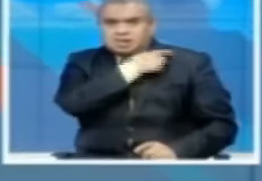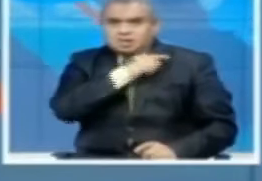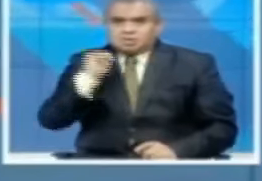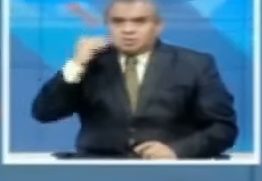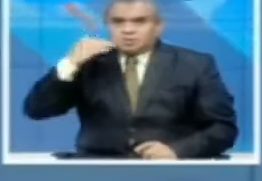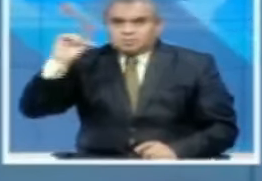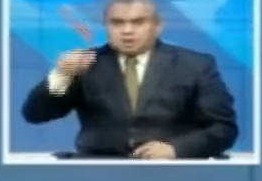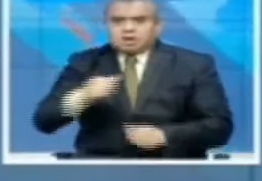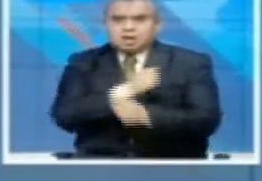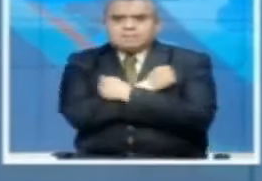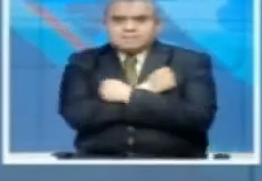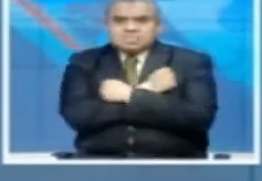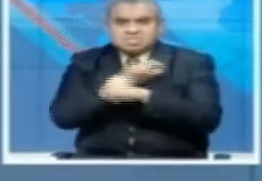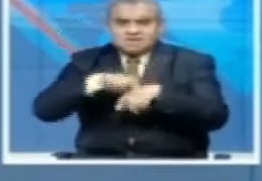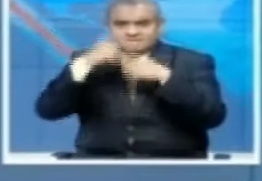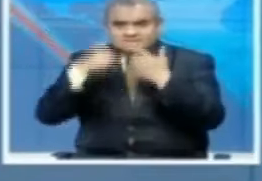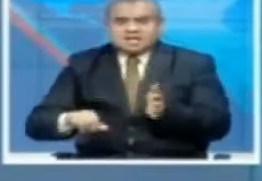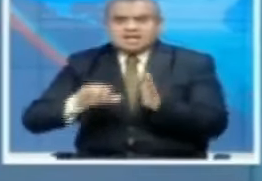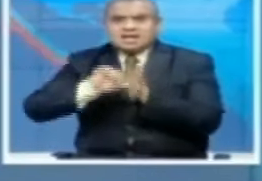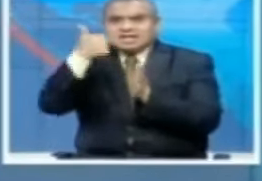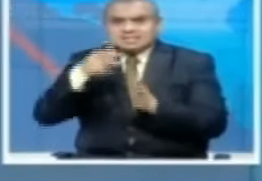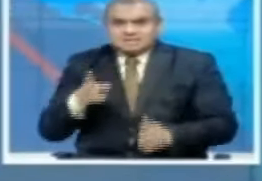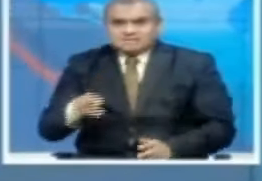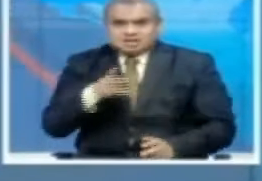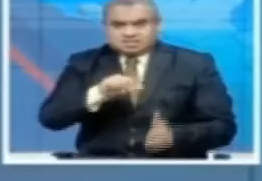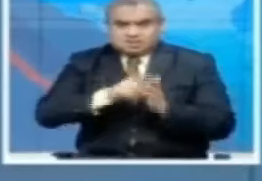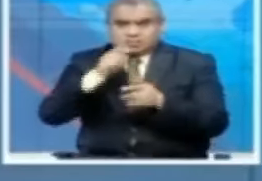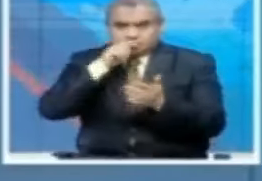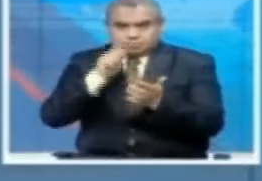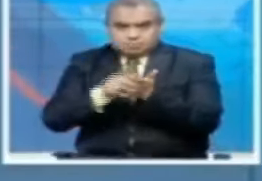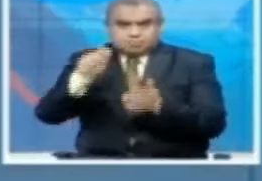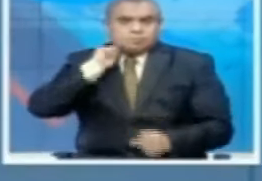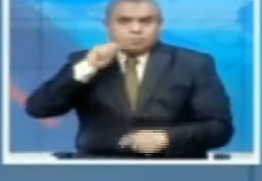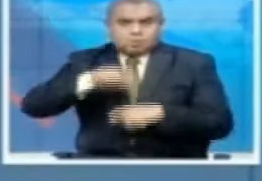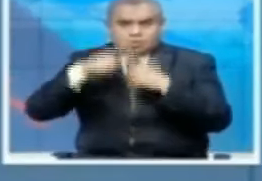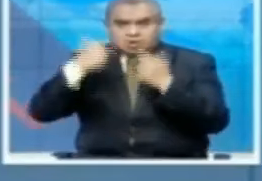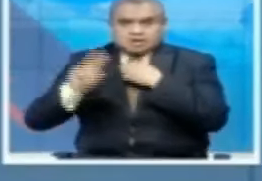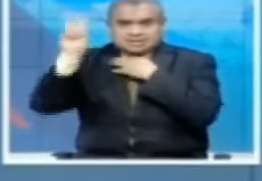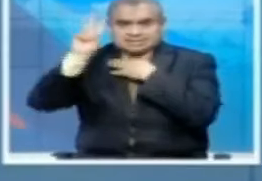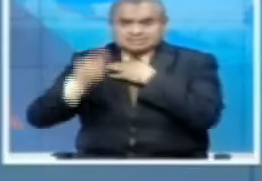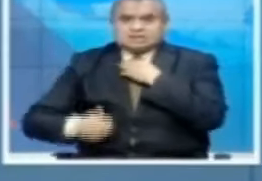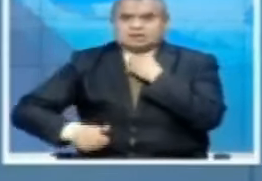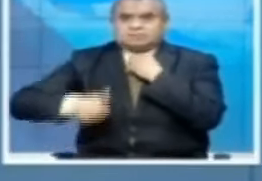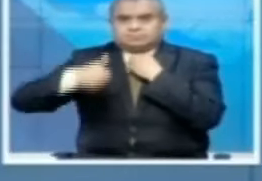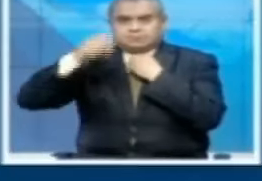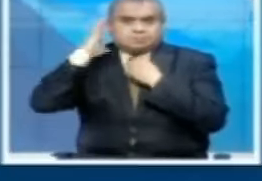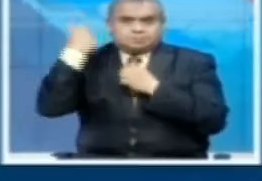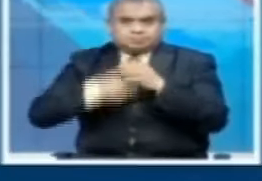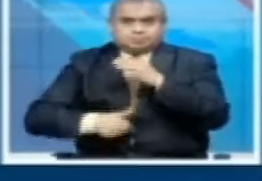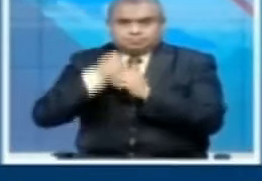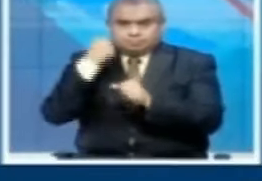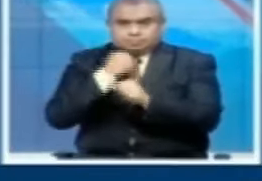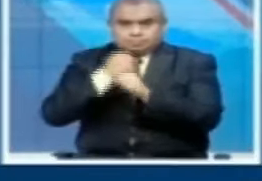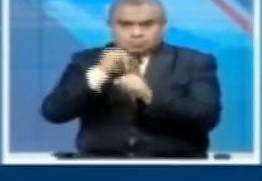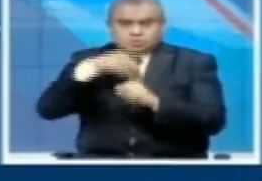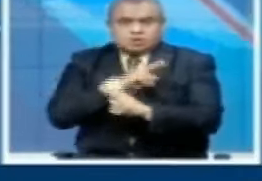متحف التراث السيناوي في مقره الجديد. وأكد المحافظ في كلمته أن سيناء تنفرد عن غيرها بالموروث